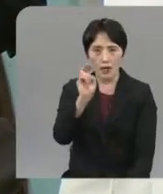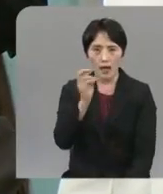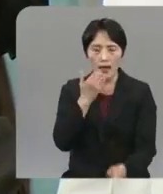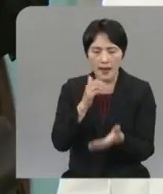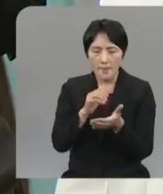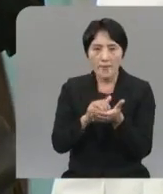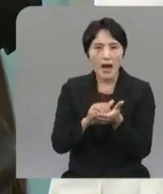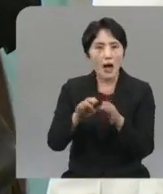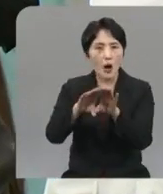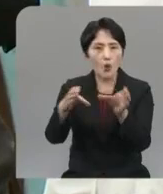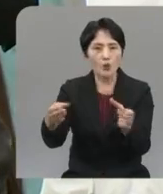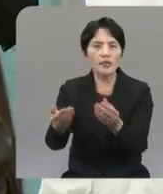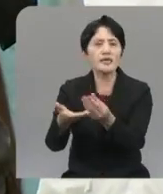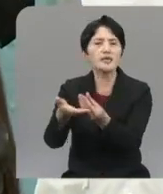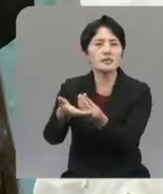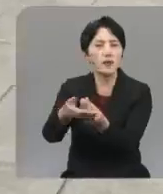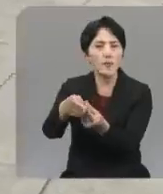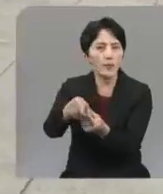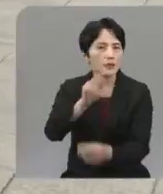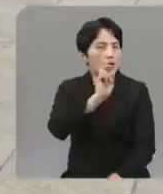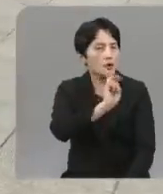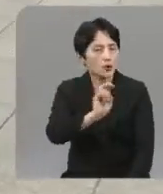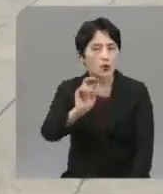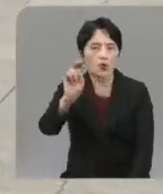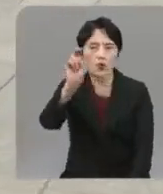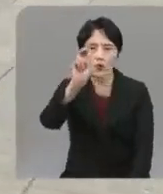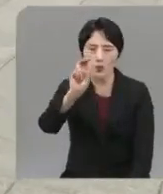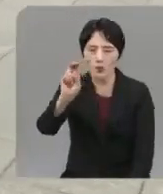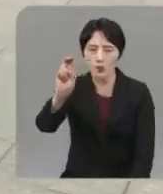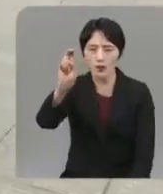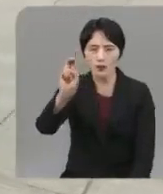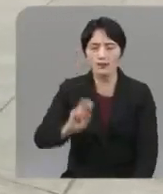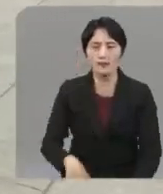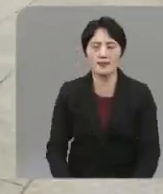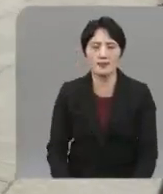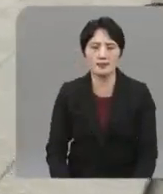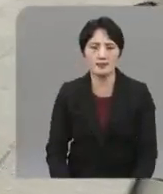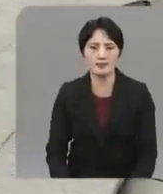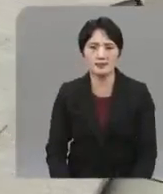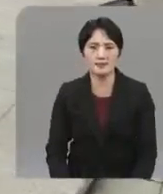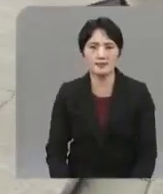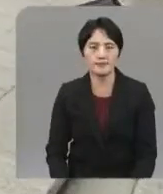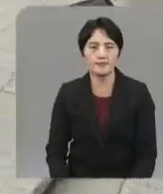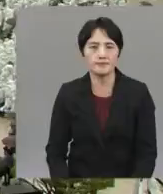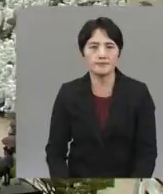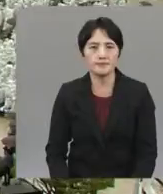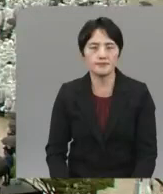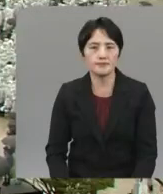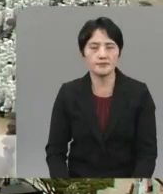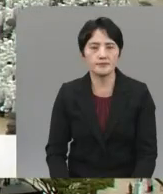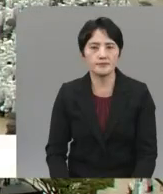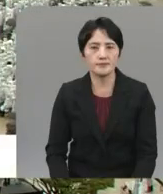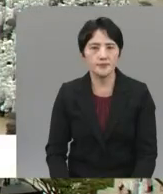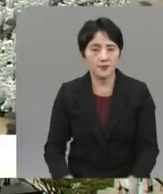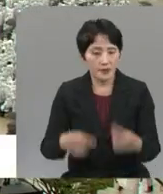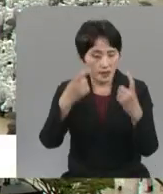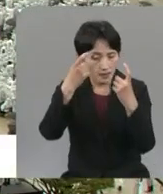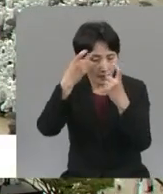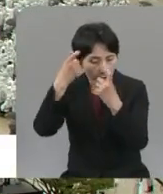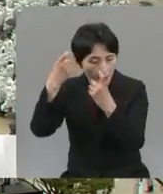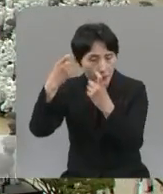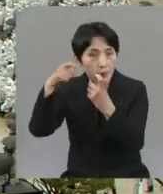защищали ценности свободной демократии и прав человека Он поблагодарил всех кто потерял своих